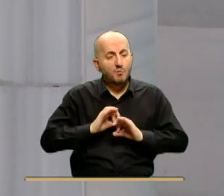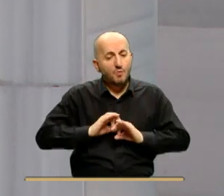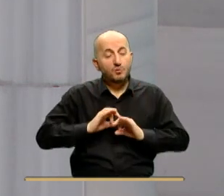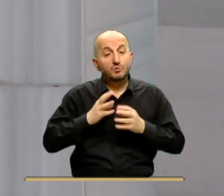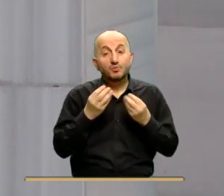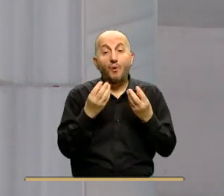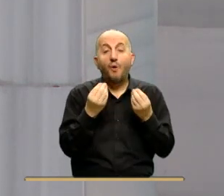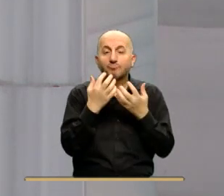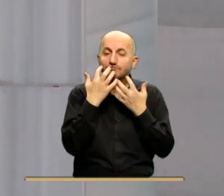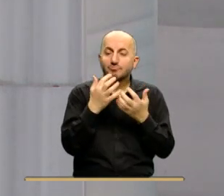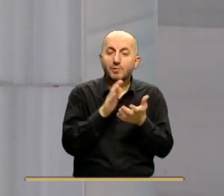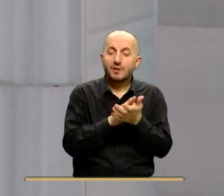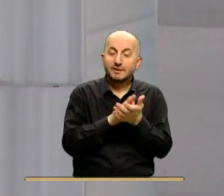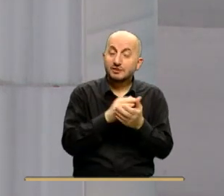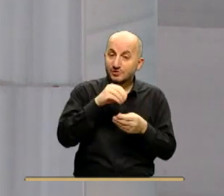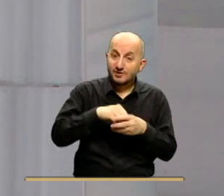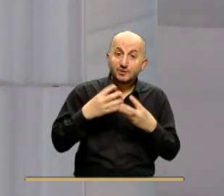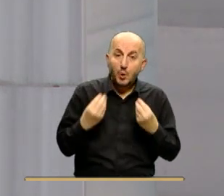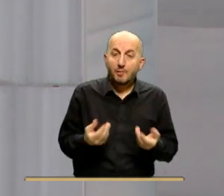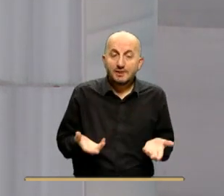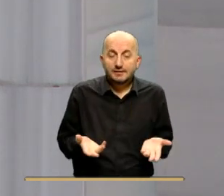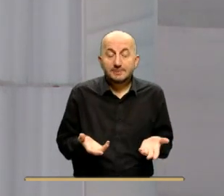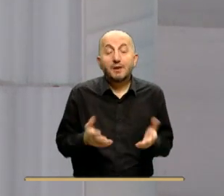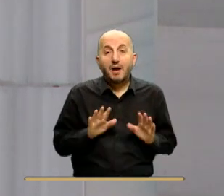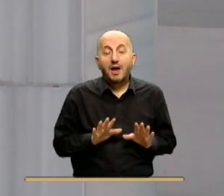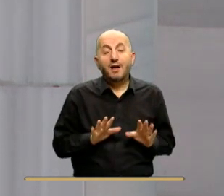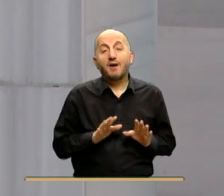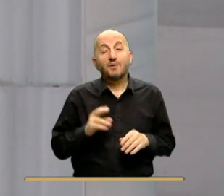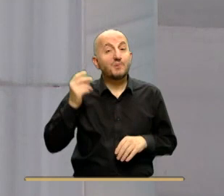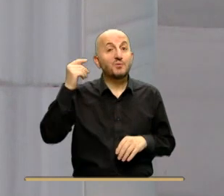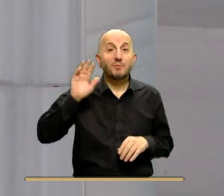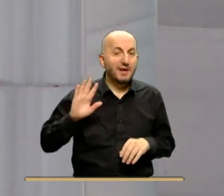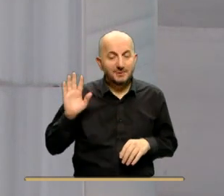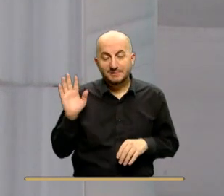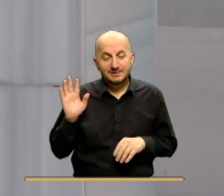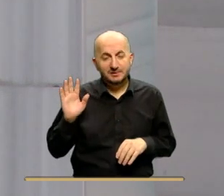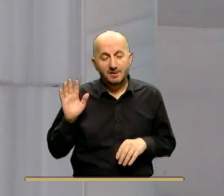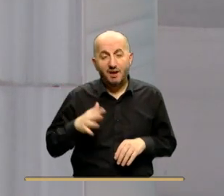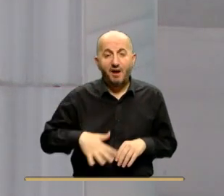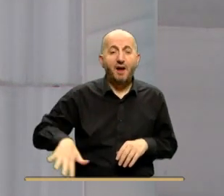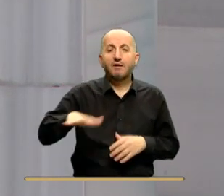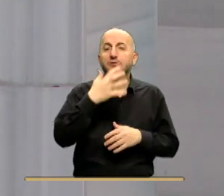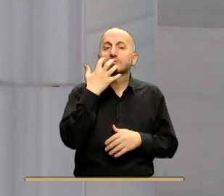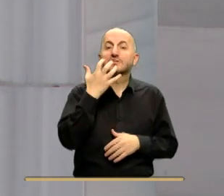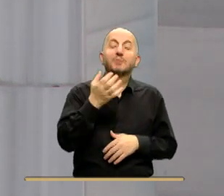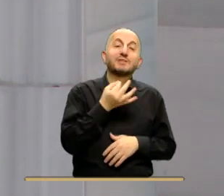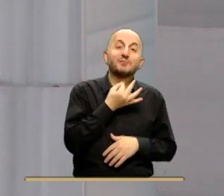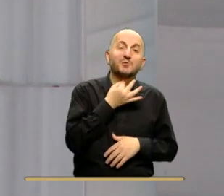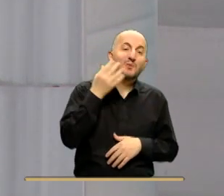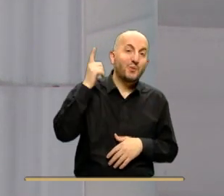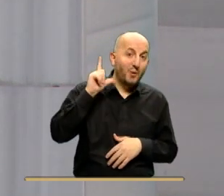bolluğun içerisinde olabiliriz. Ama unutmayalım ki her nimetin bir şükrü